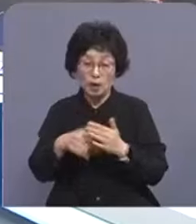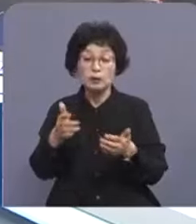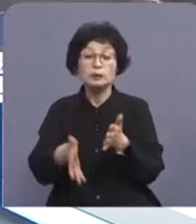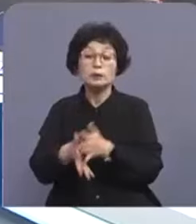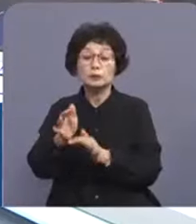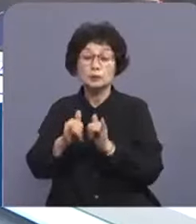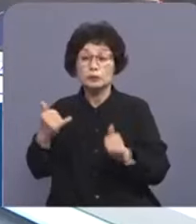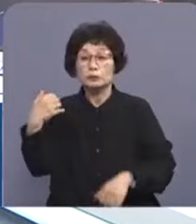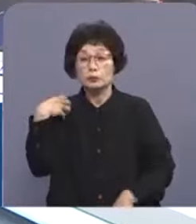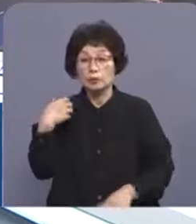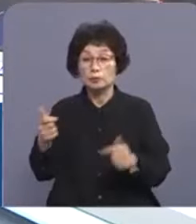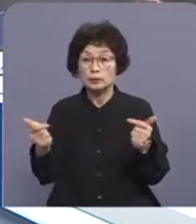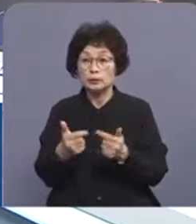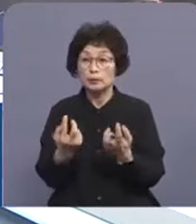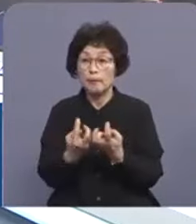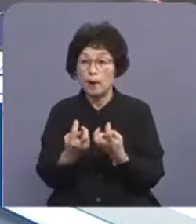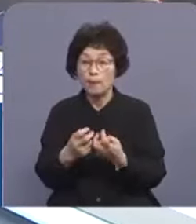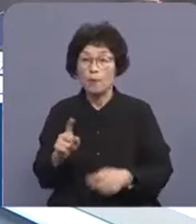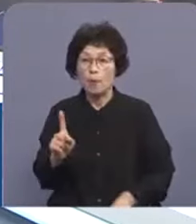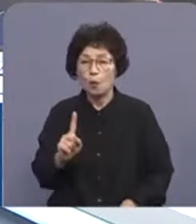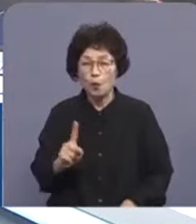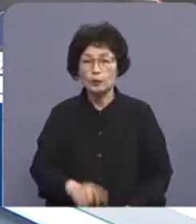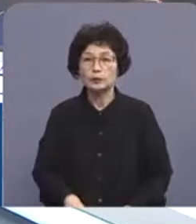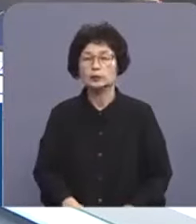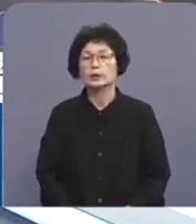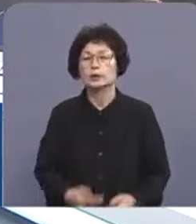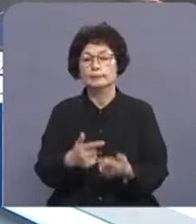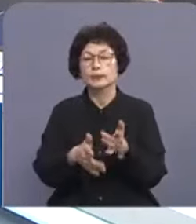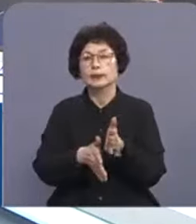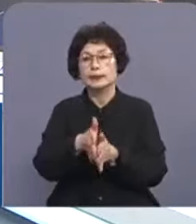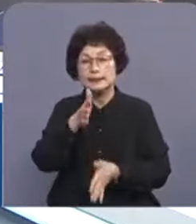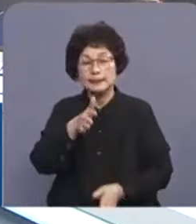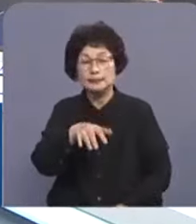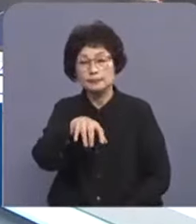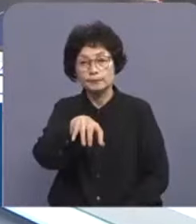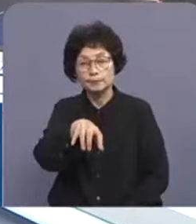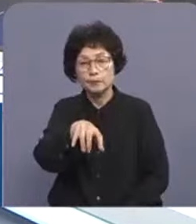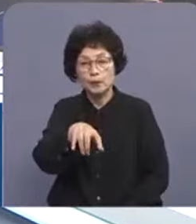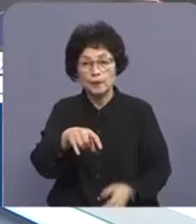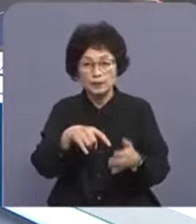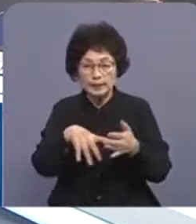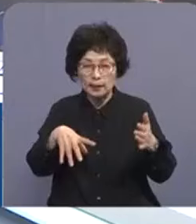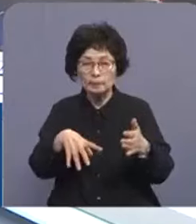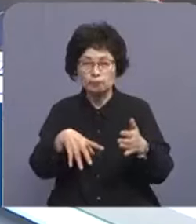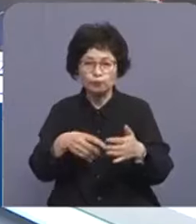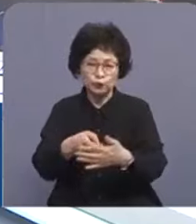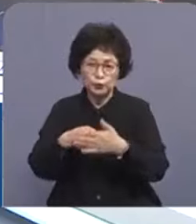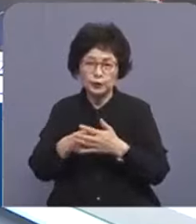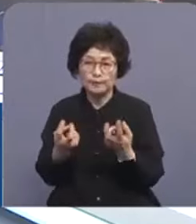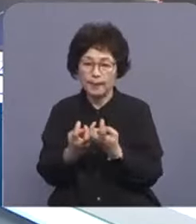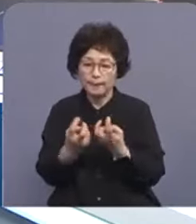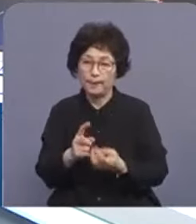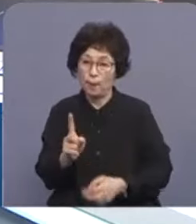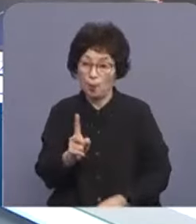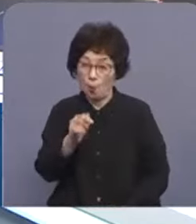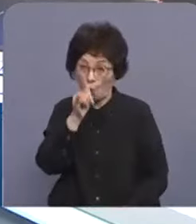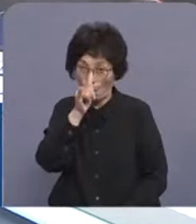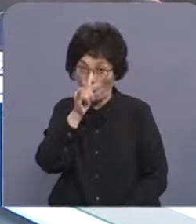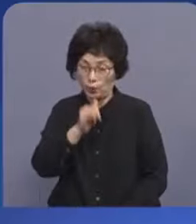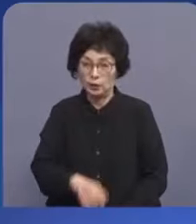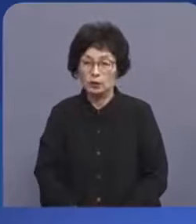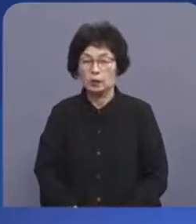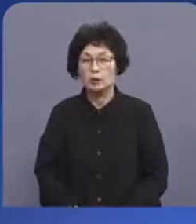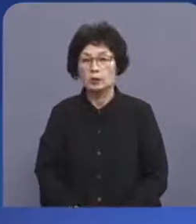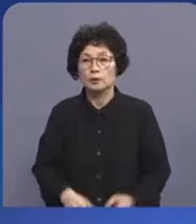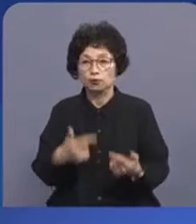부담을 줄일 수 있는 방법 나아가서 이제 시의 그런 그 세금 보전을 줄일 수 있는 방법은 없겠습니까 지금까지